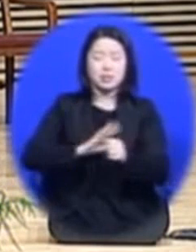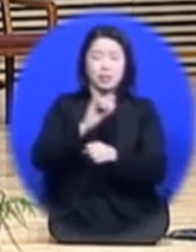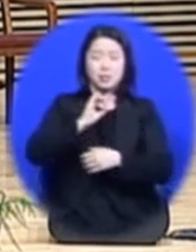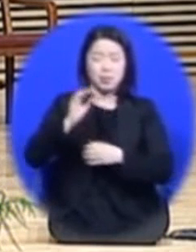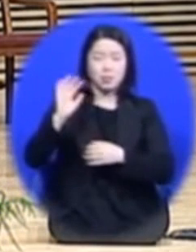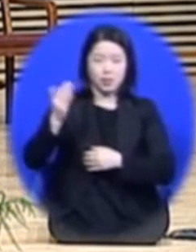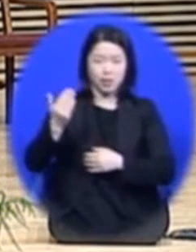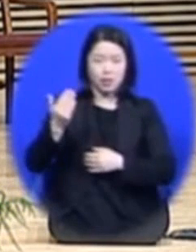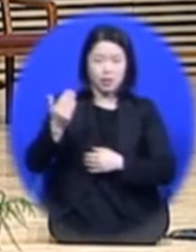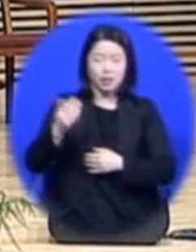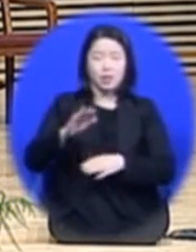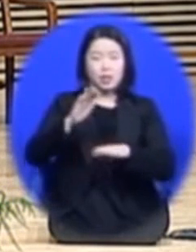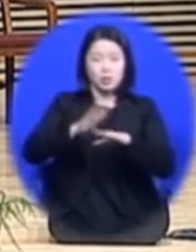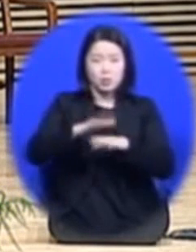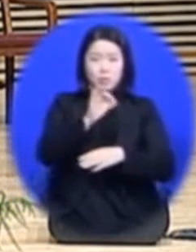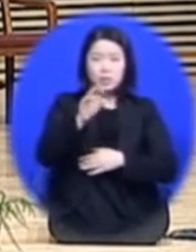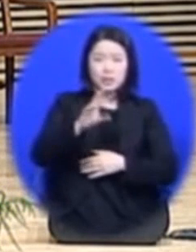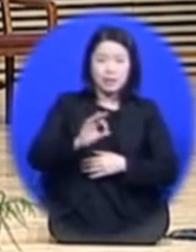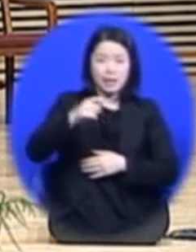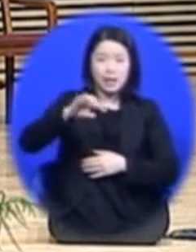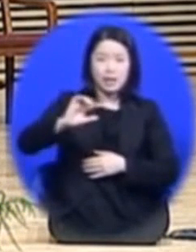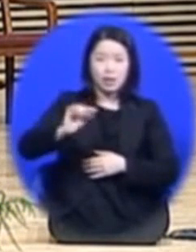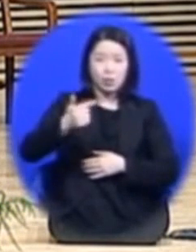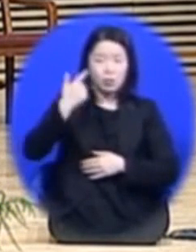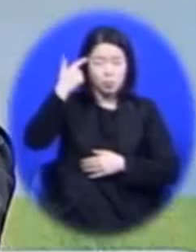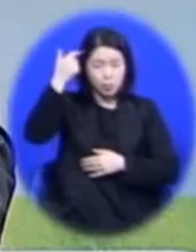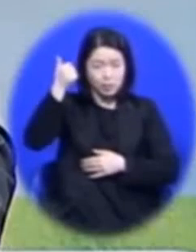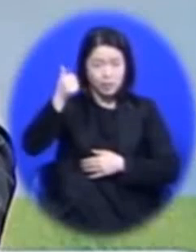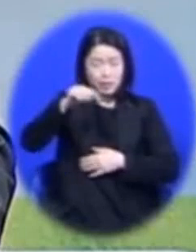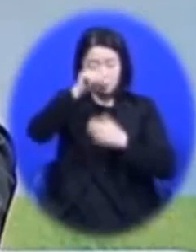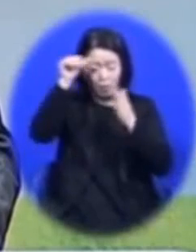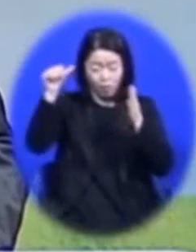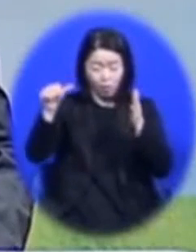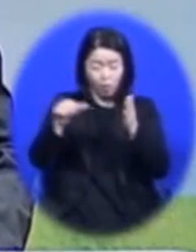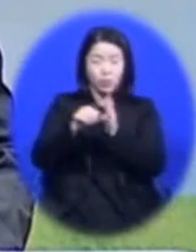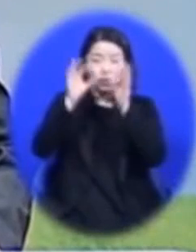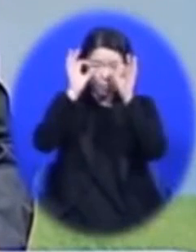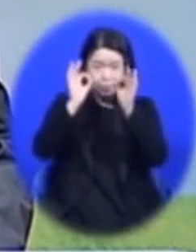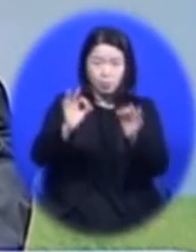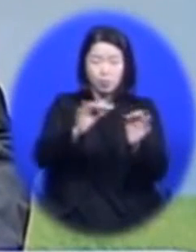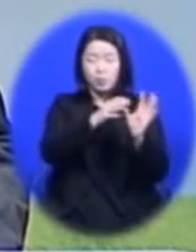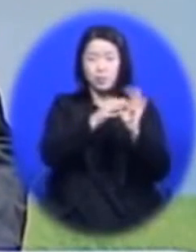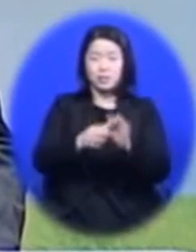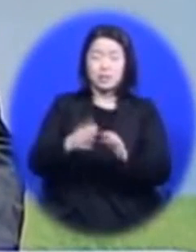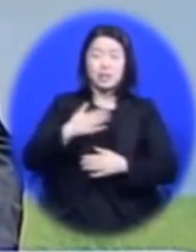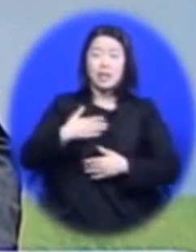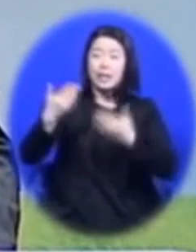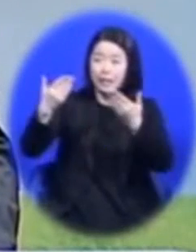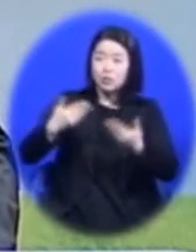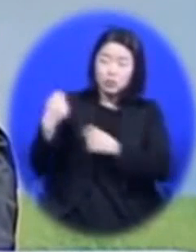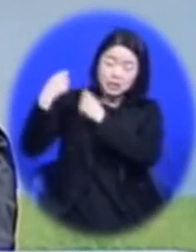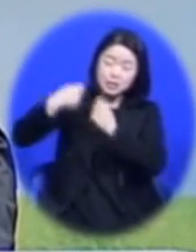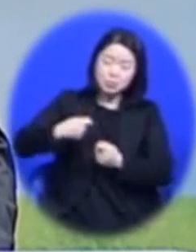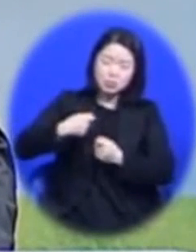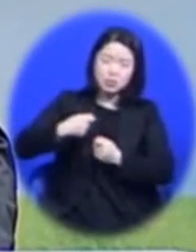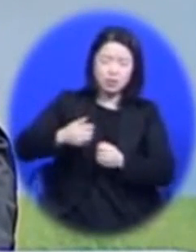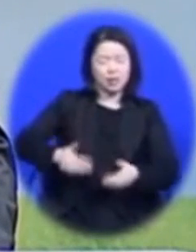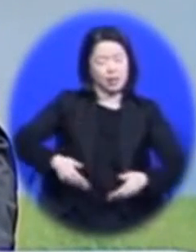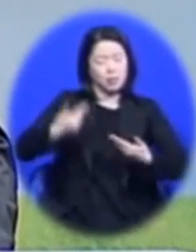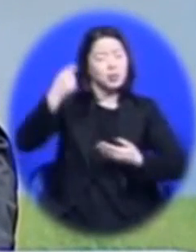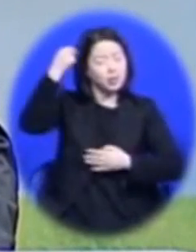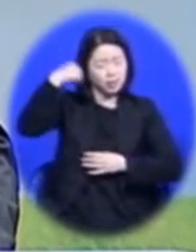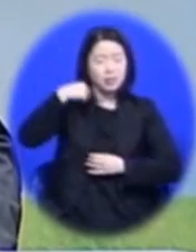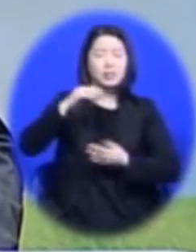손영원 목사님의 일대기를 가만히 보면서 내게 주어진 짐은 짐도 아니구나 그런 생각도